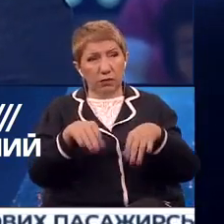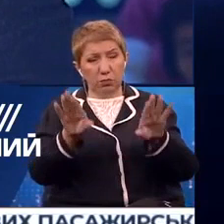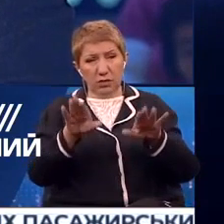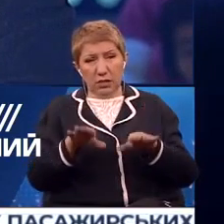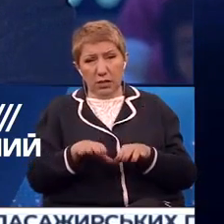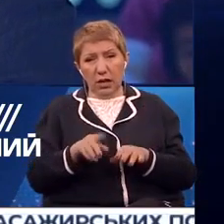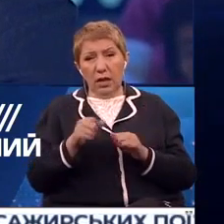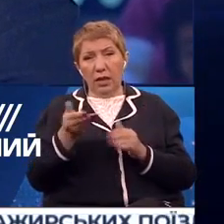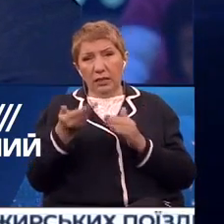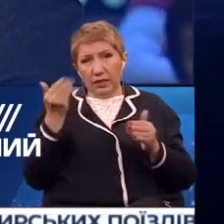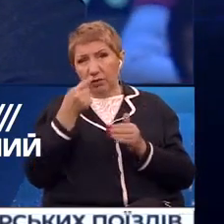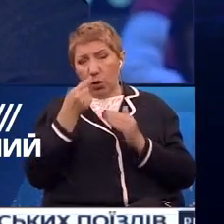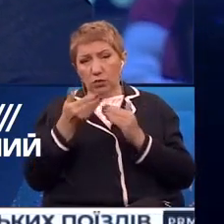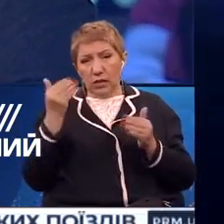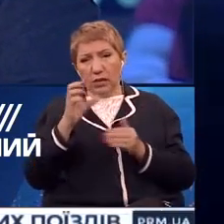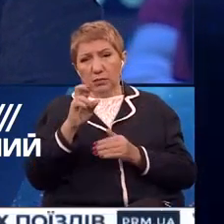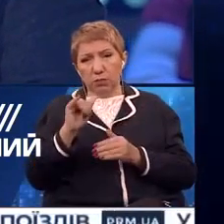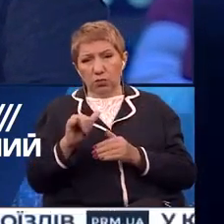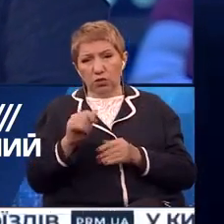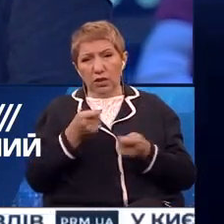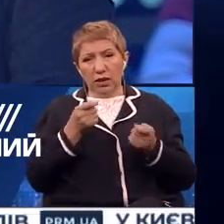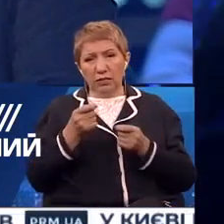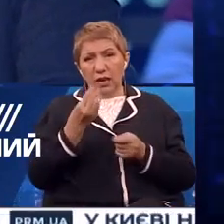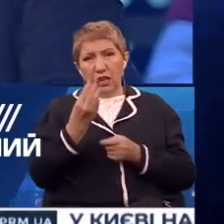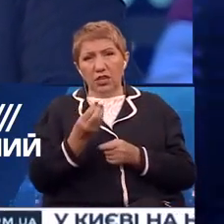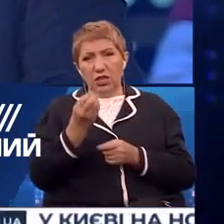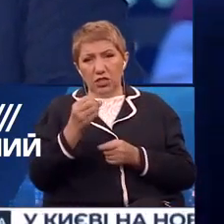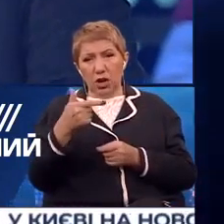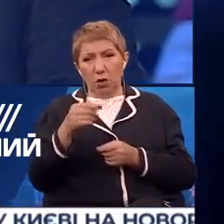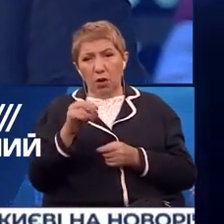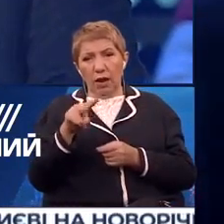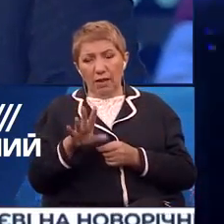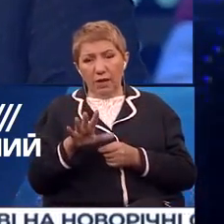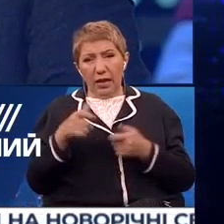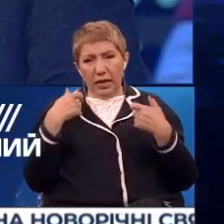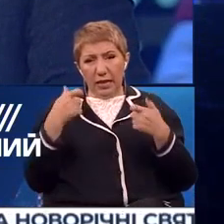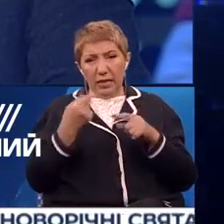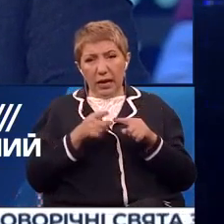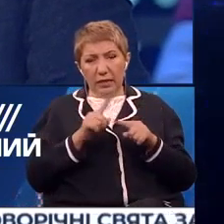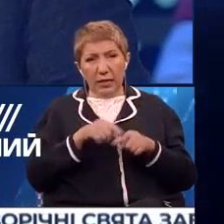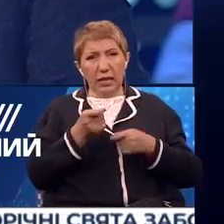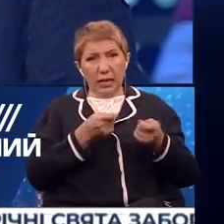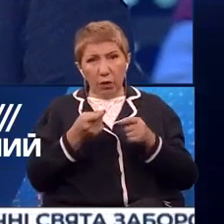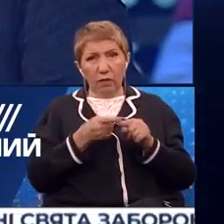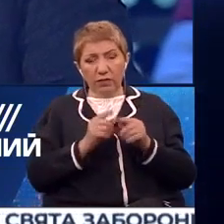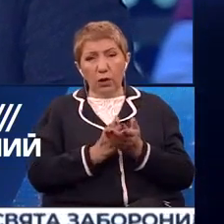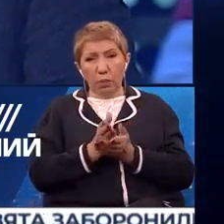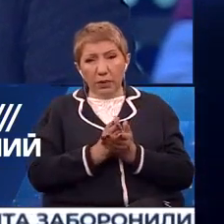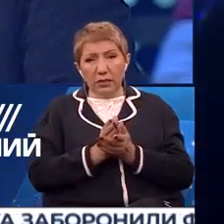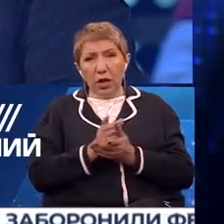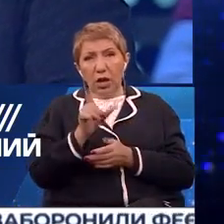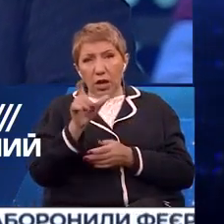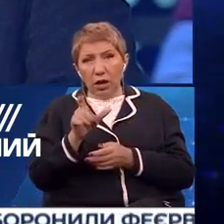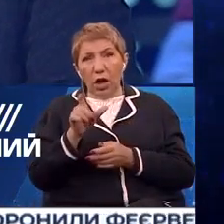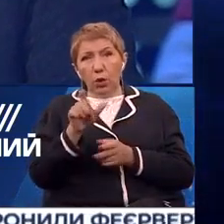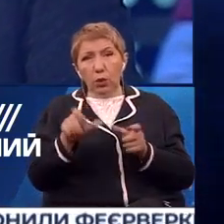відпустили останнього. СБУшного керівника, здається, Щеголів його прізвище, генерал, який керував цією операцією, людину вбивства на